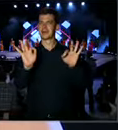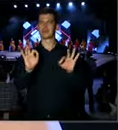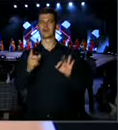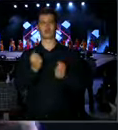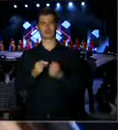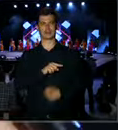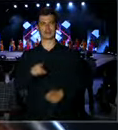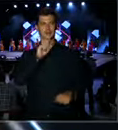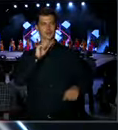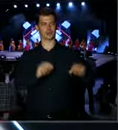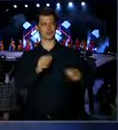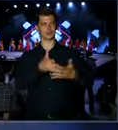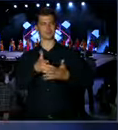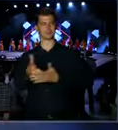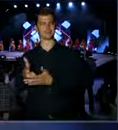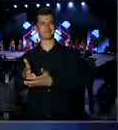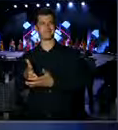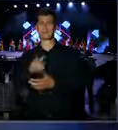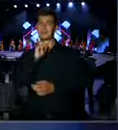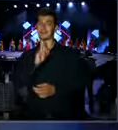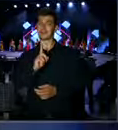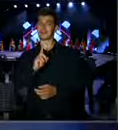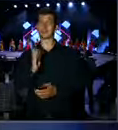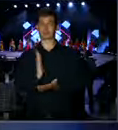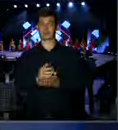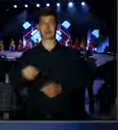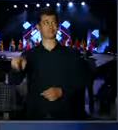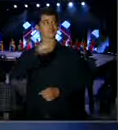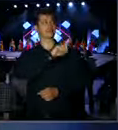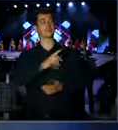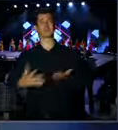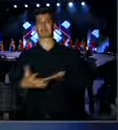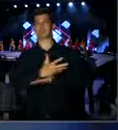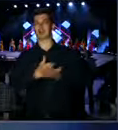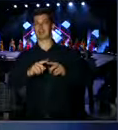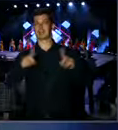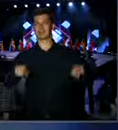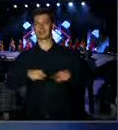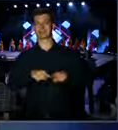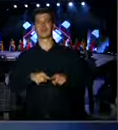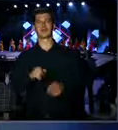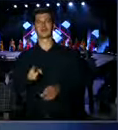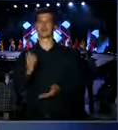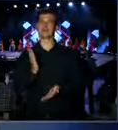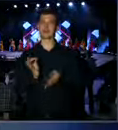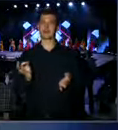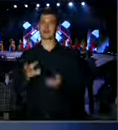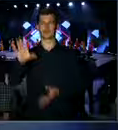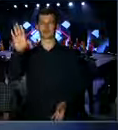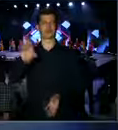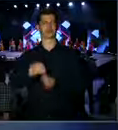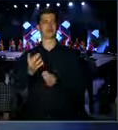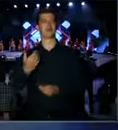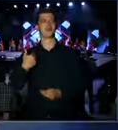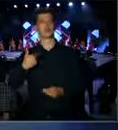zazdroszczę jury, muszę Państwu przyznać. Państwo już wybrali, zebraliśmy już kupony i już w tej chwili będziemy podsumowywać,